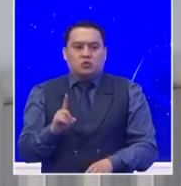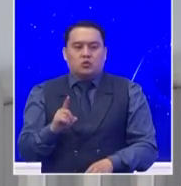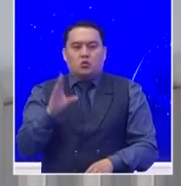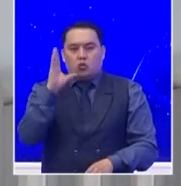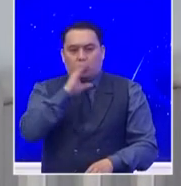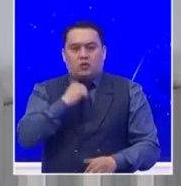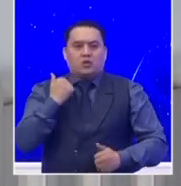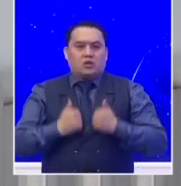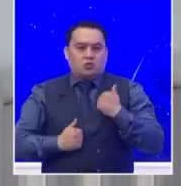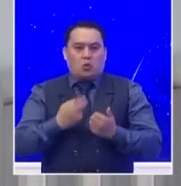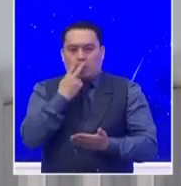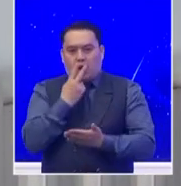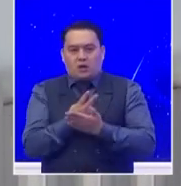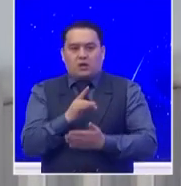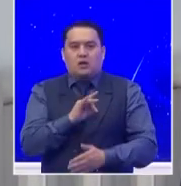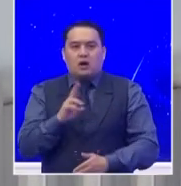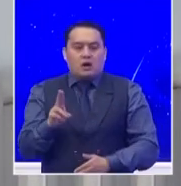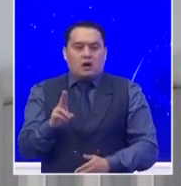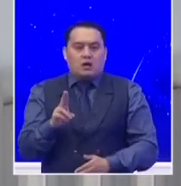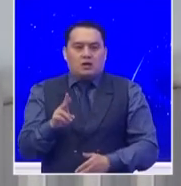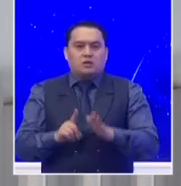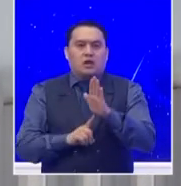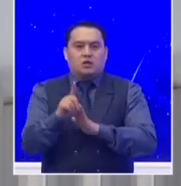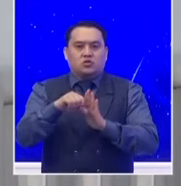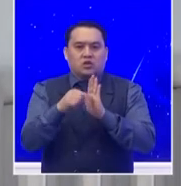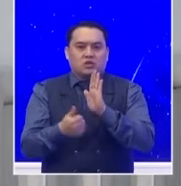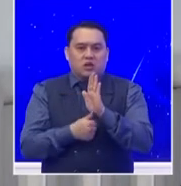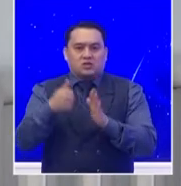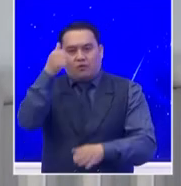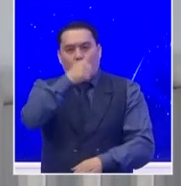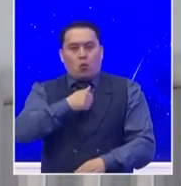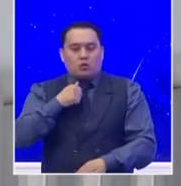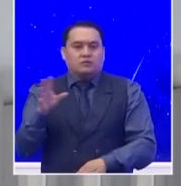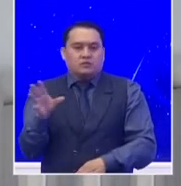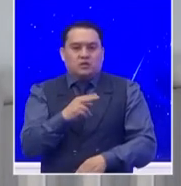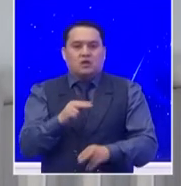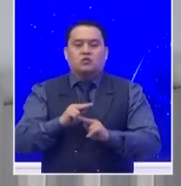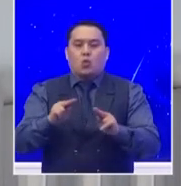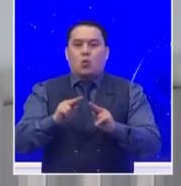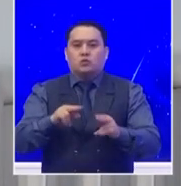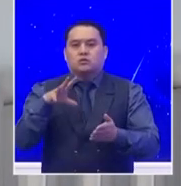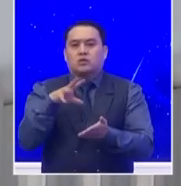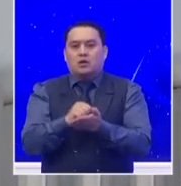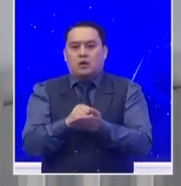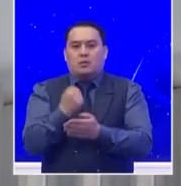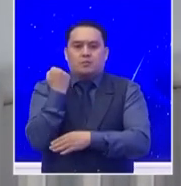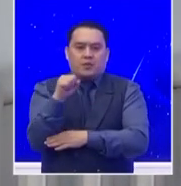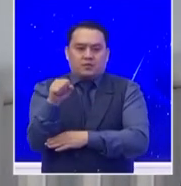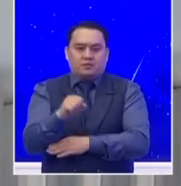себя достойно показать и на республике. Начиная с 2016 года все наши преподаватели занимают призовые